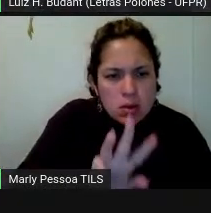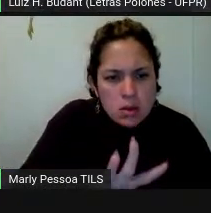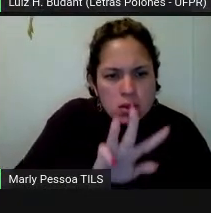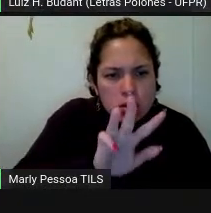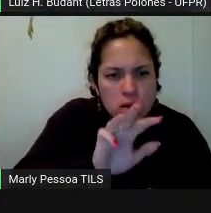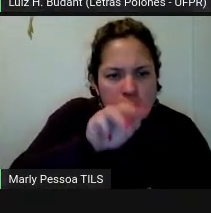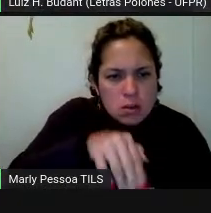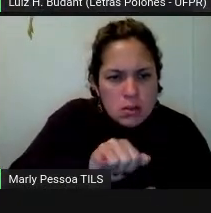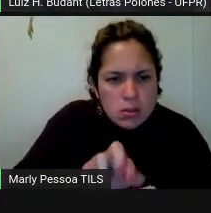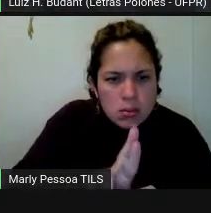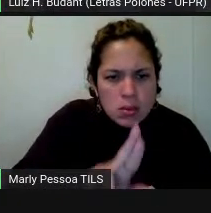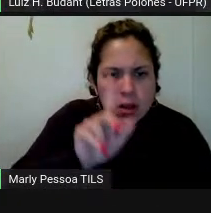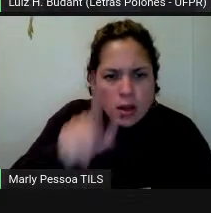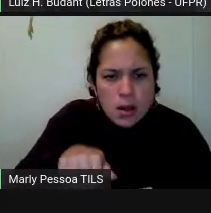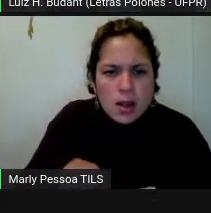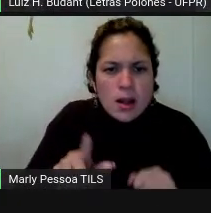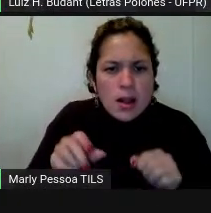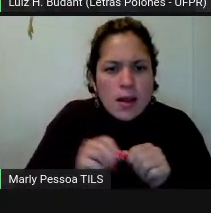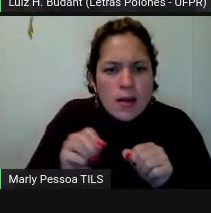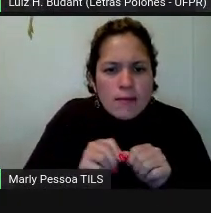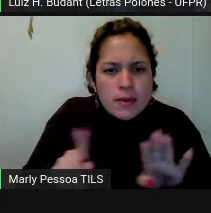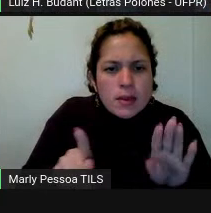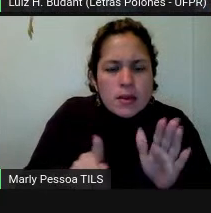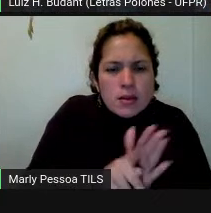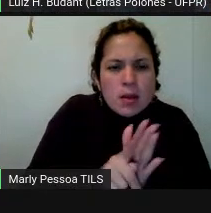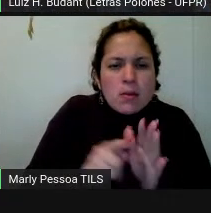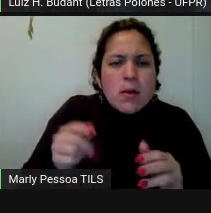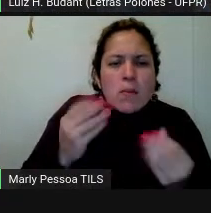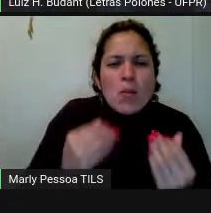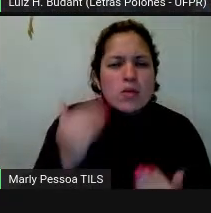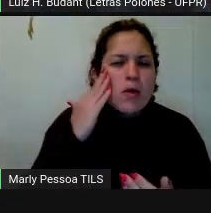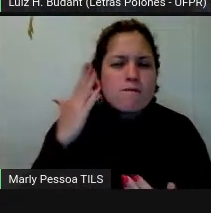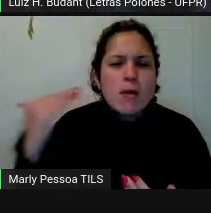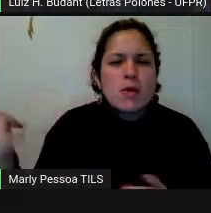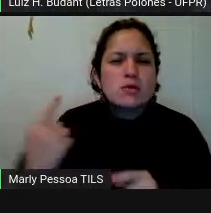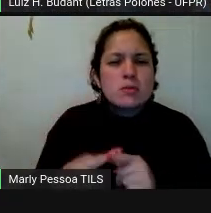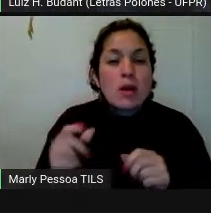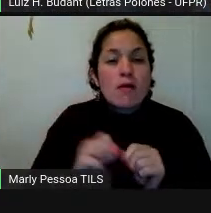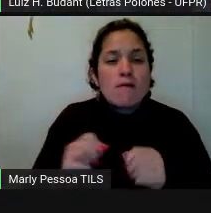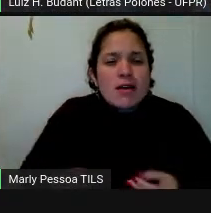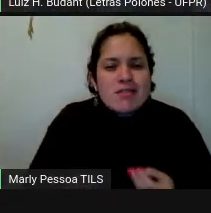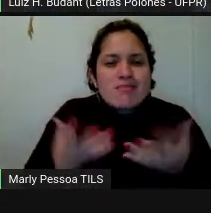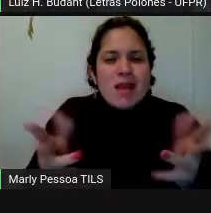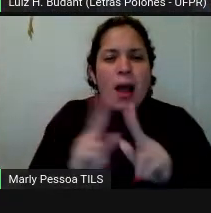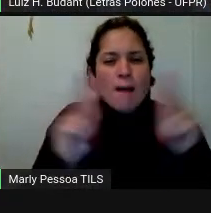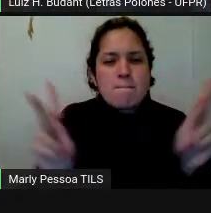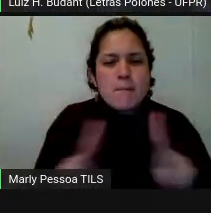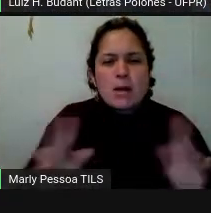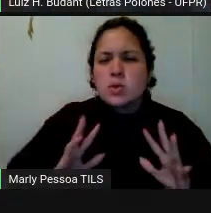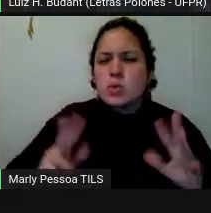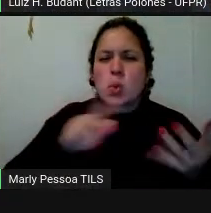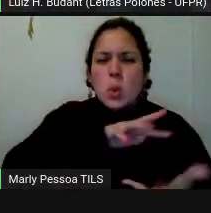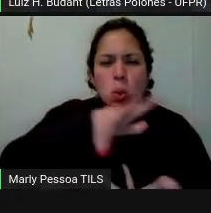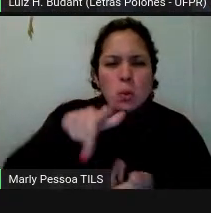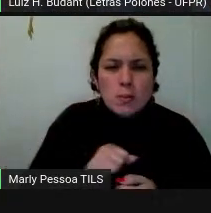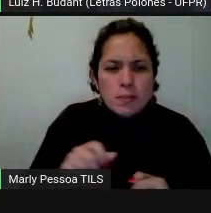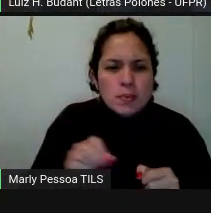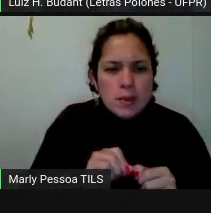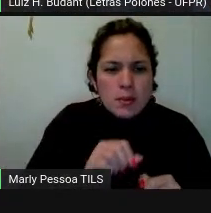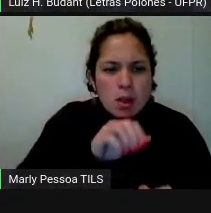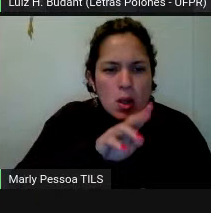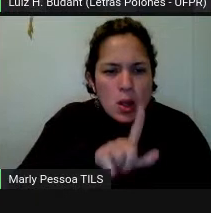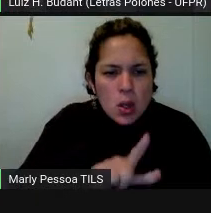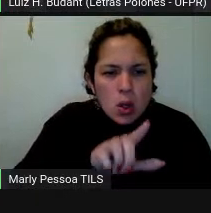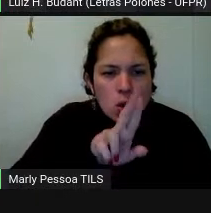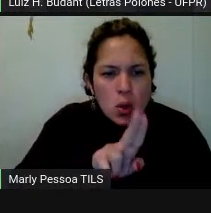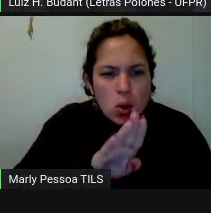Suavomir, que ele seja famoso pela paz, ou que ele seja famoso em todo o mundo. Lubomir, que